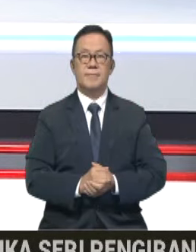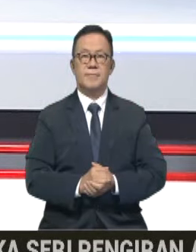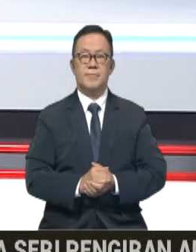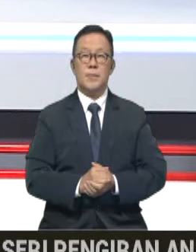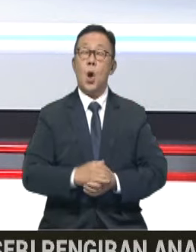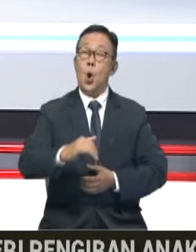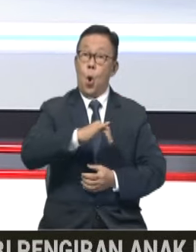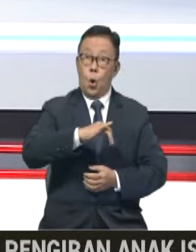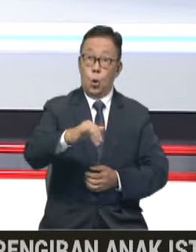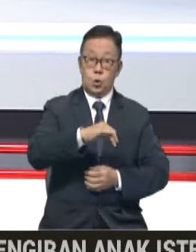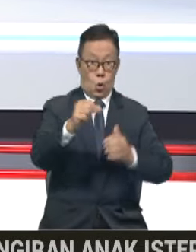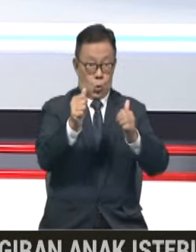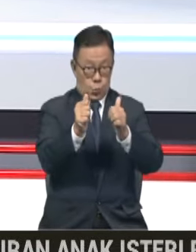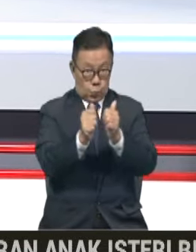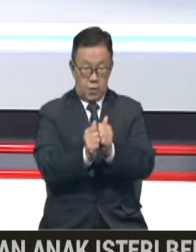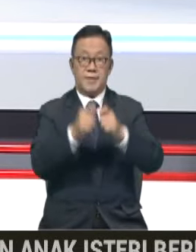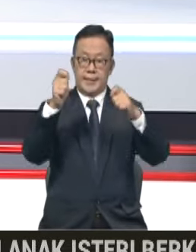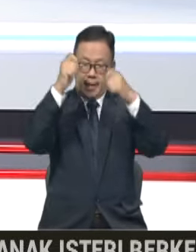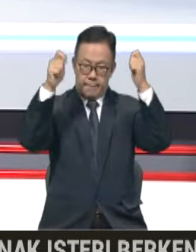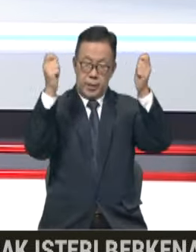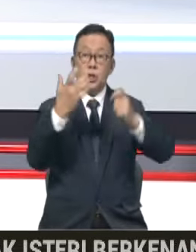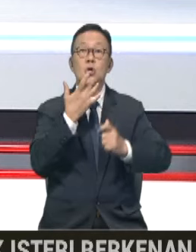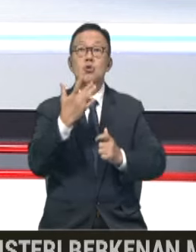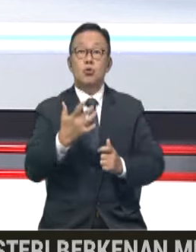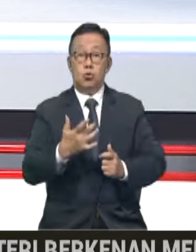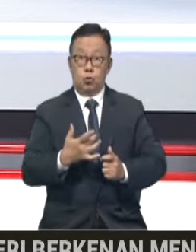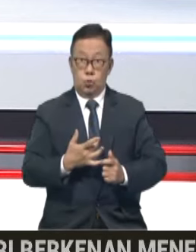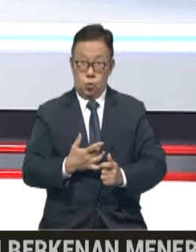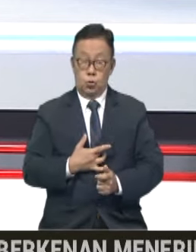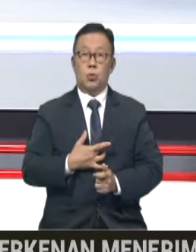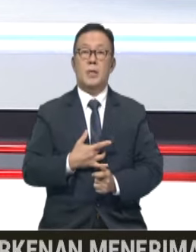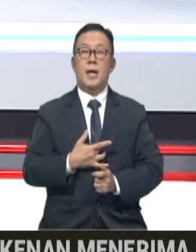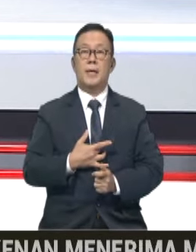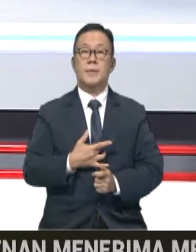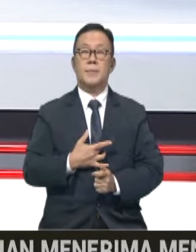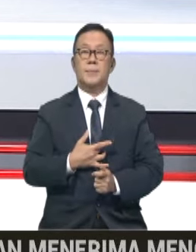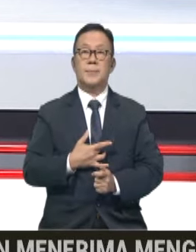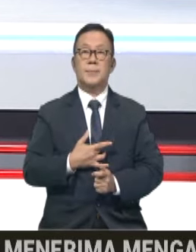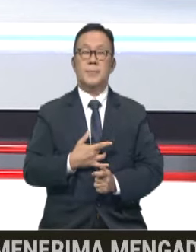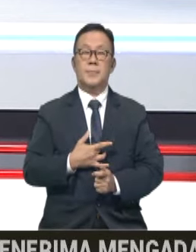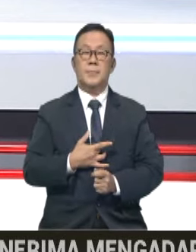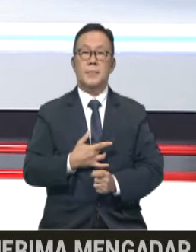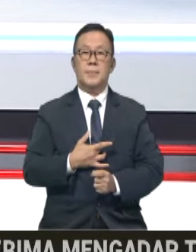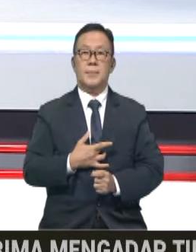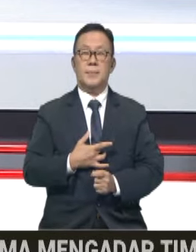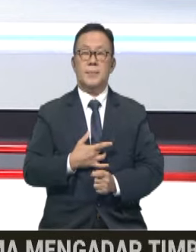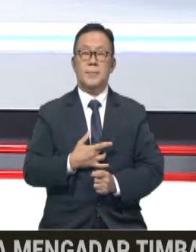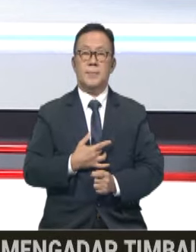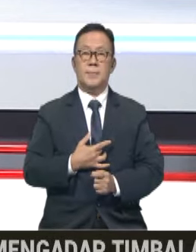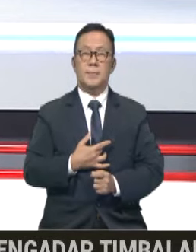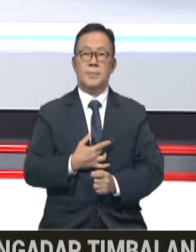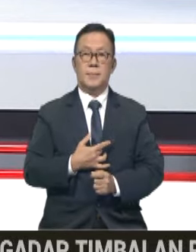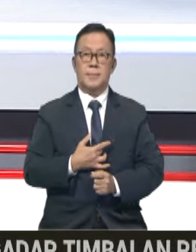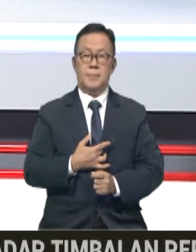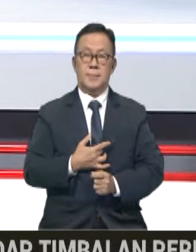Juga diadakan sempena sambutan Hari Ulang Tahun Keputeraan ke bawah Duli Yang Maha Mulia Paduka Seri Baginda Sultan dan Yang di-Pertuan